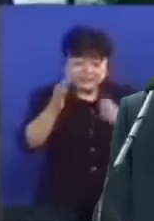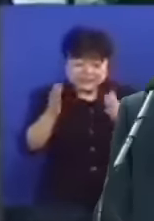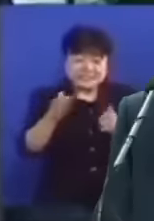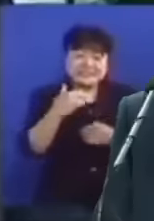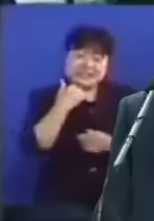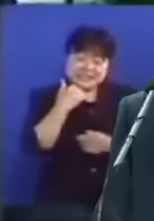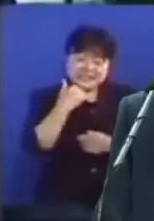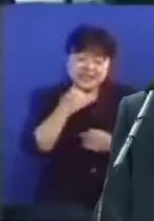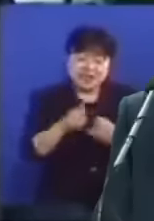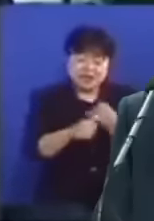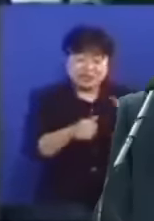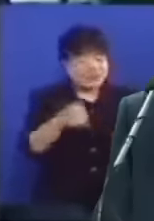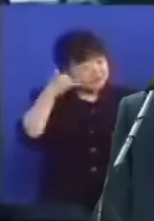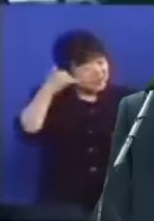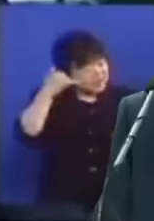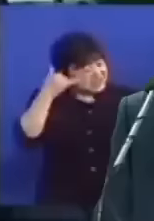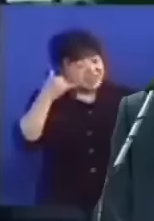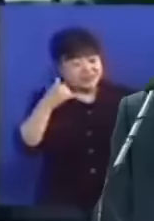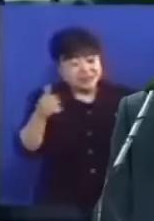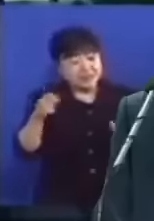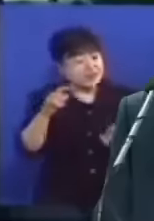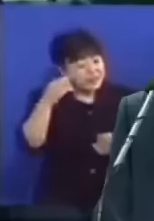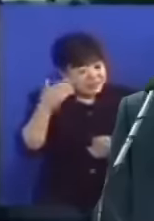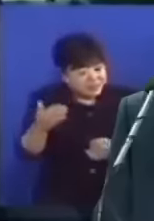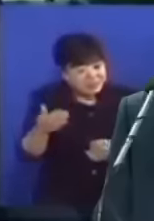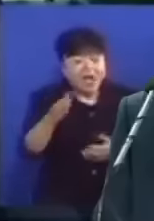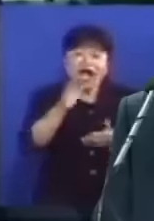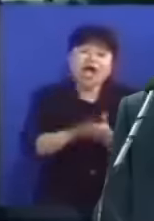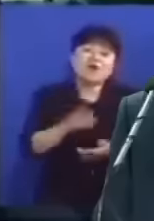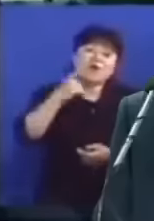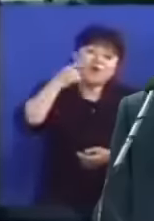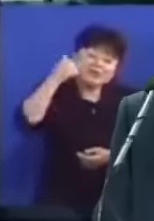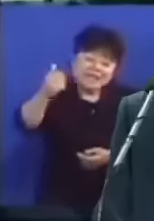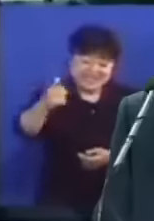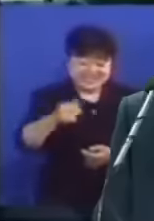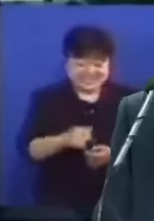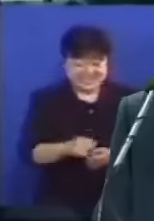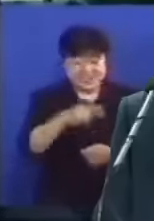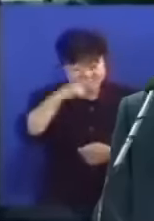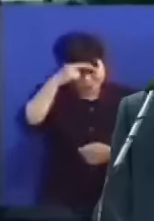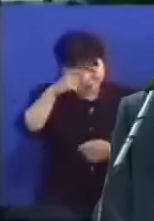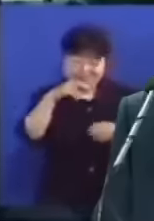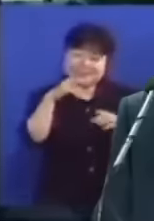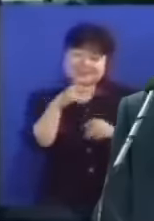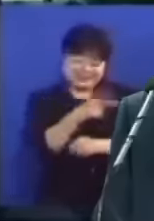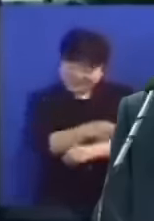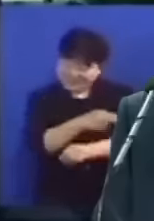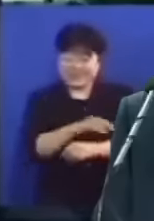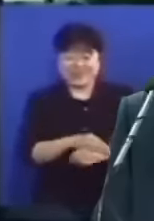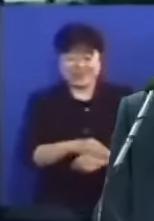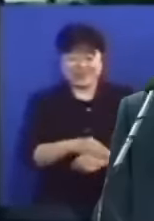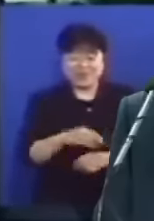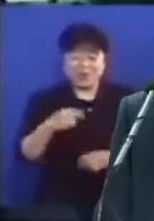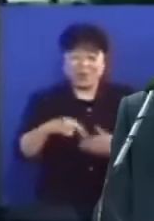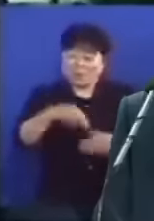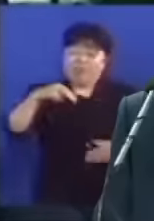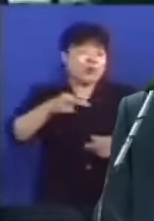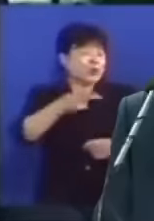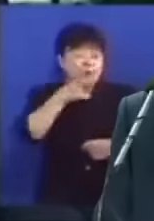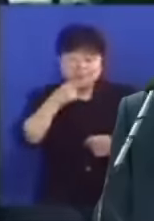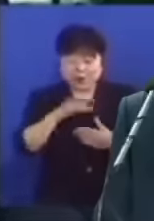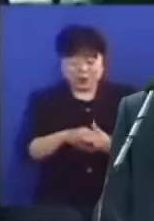되어서 그 부인에게 전화를 걸었어요. 남편이 어떻게 되니까 아이고 목사님 이제는 술도 안 먹고 빨가벗지도